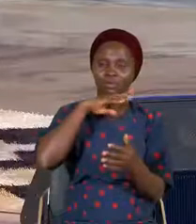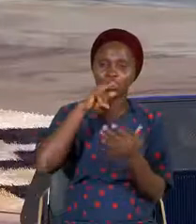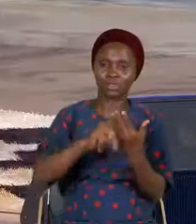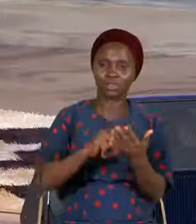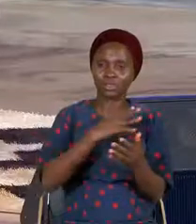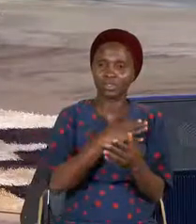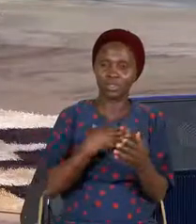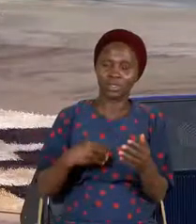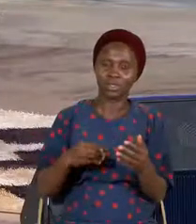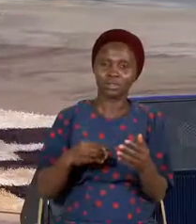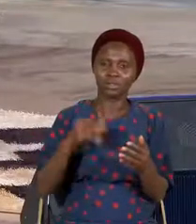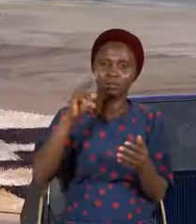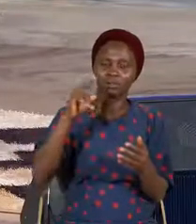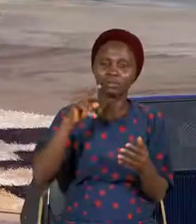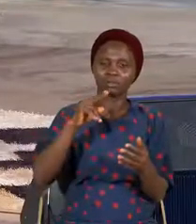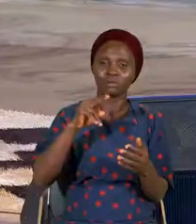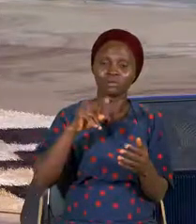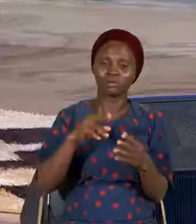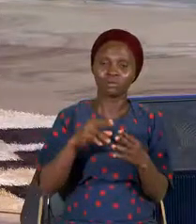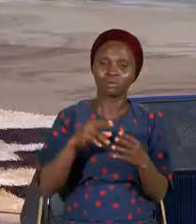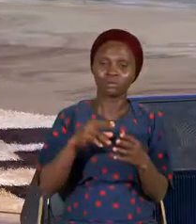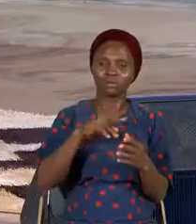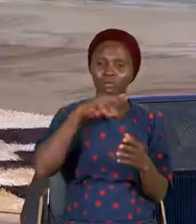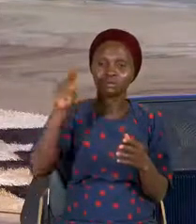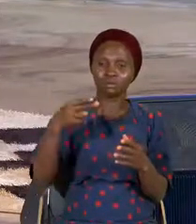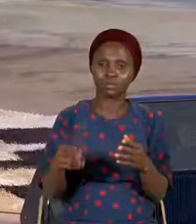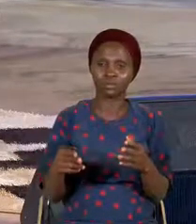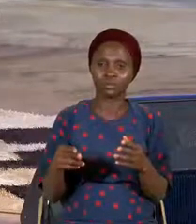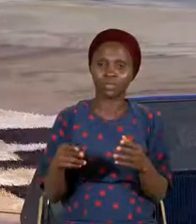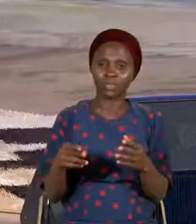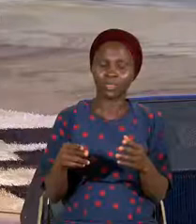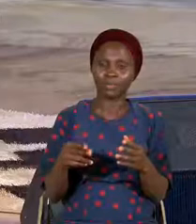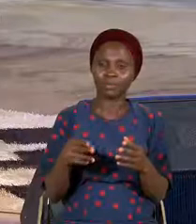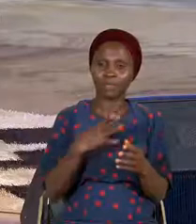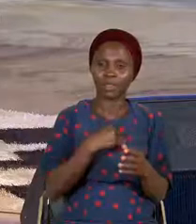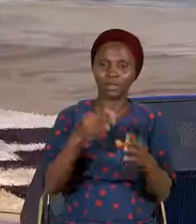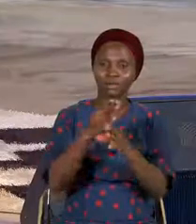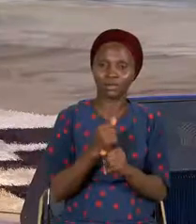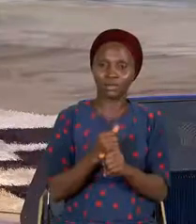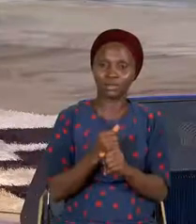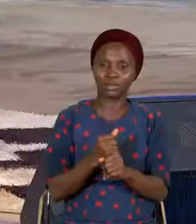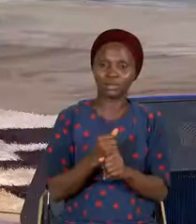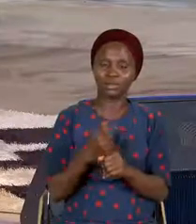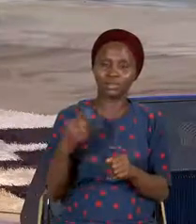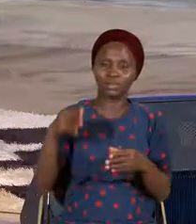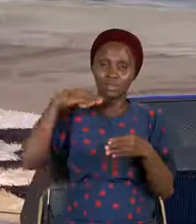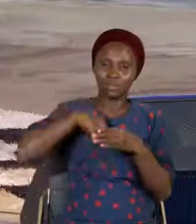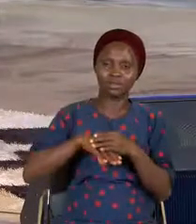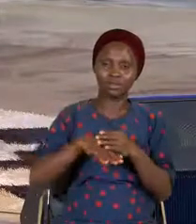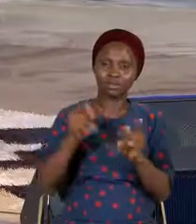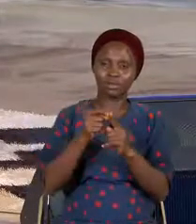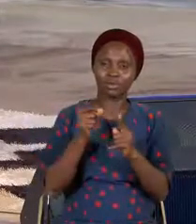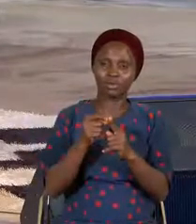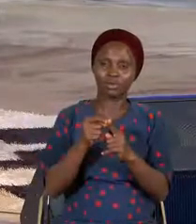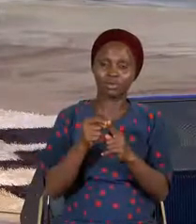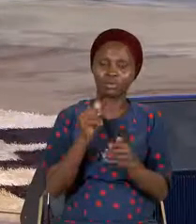Verset 21. C'est pourquoi, rejetant toute souillure et tout excès de malice, recevez avec douceur la parole qui a été plantée